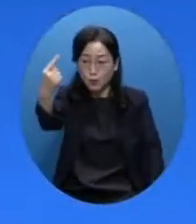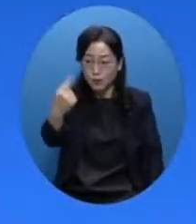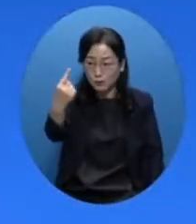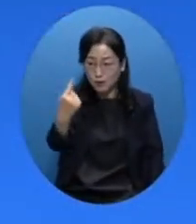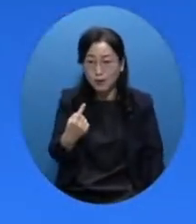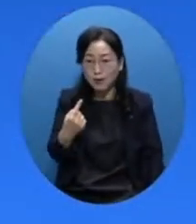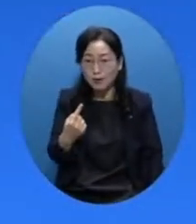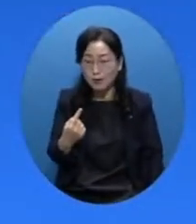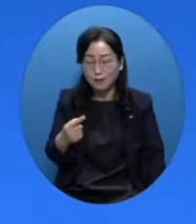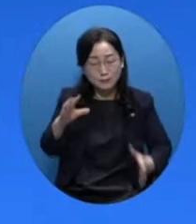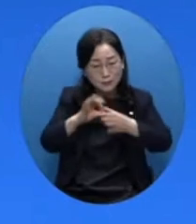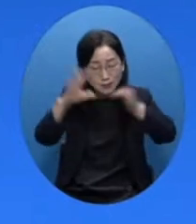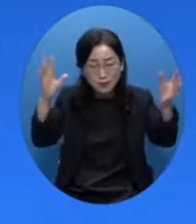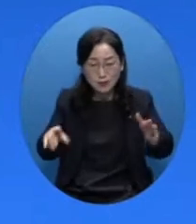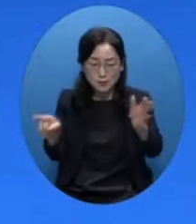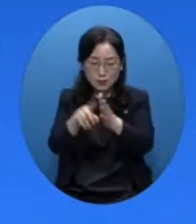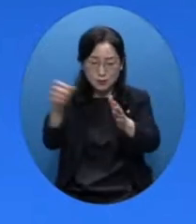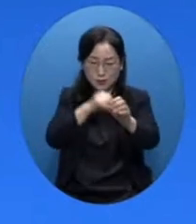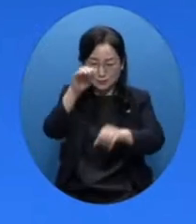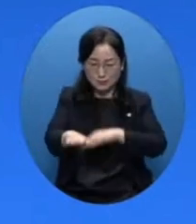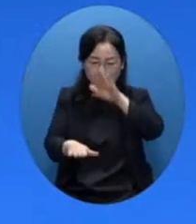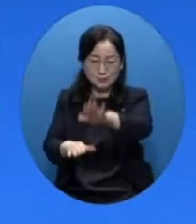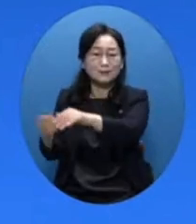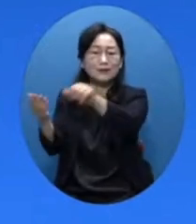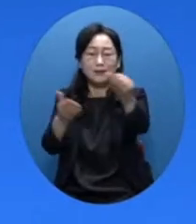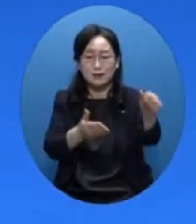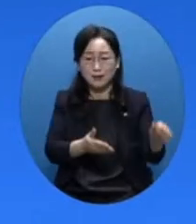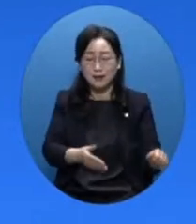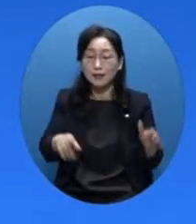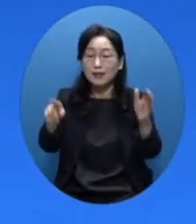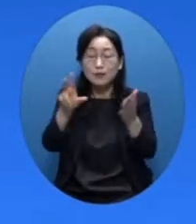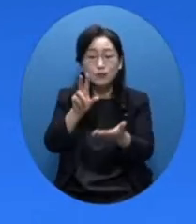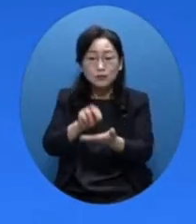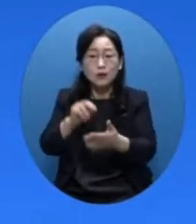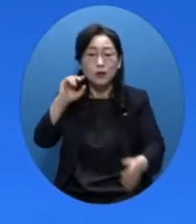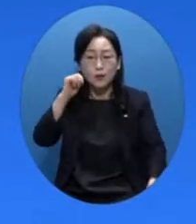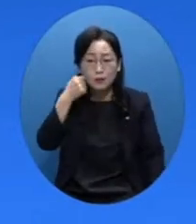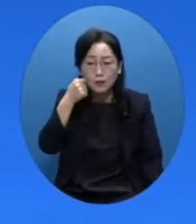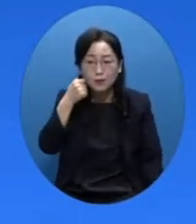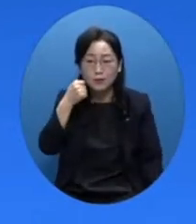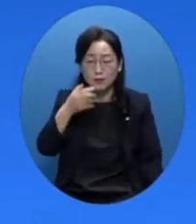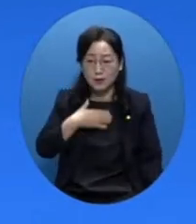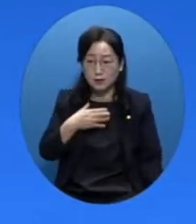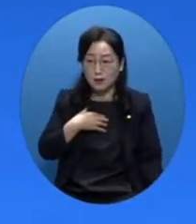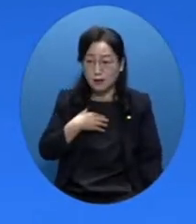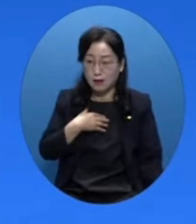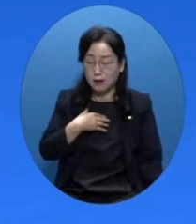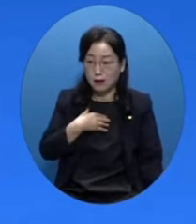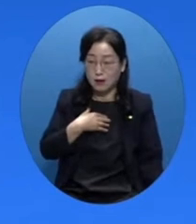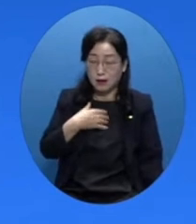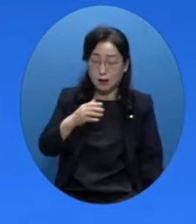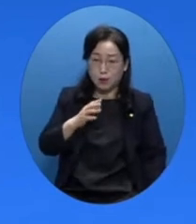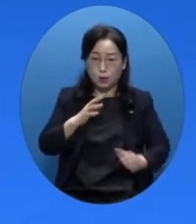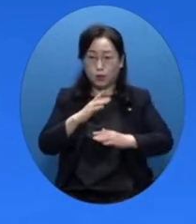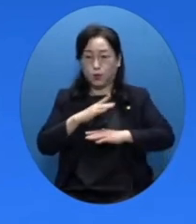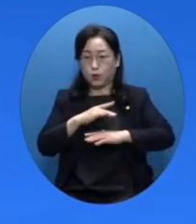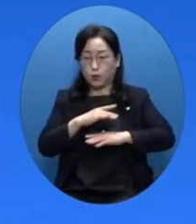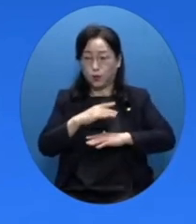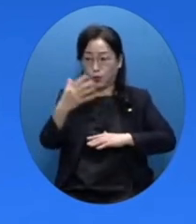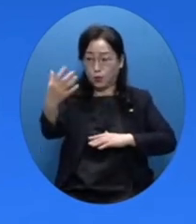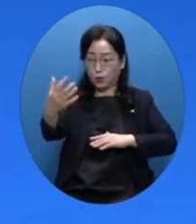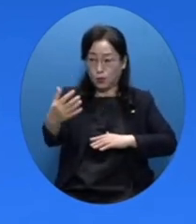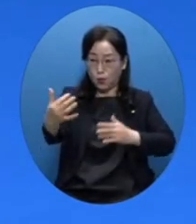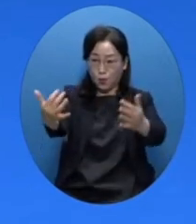있어도 믿음으로 전재 나가야 되는 것입니다 문제가 어려움이 내게 두려움을 가졌던 더해서 피하여